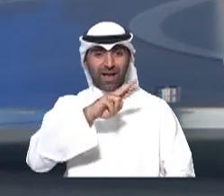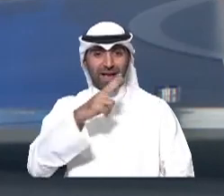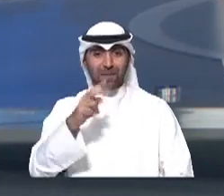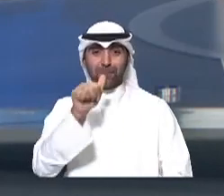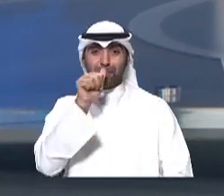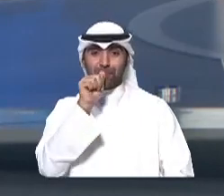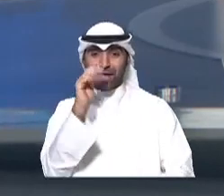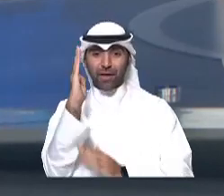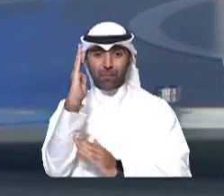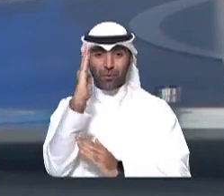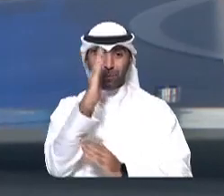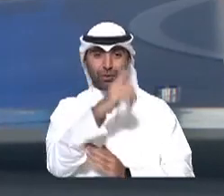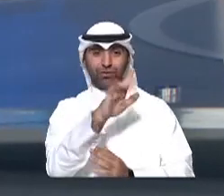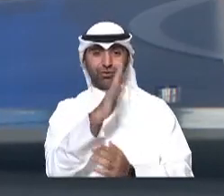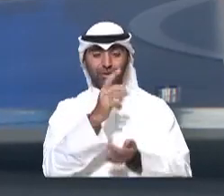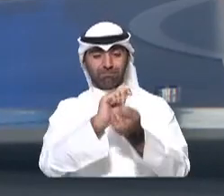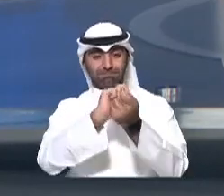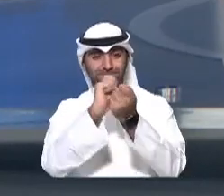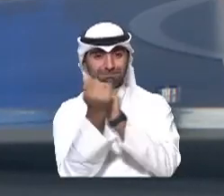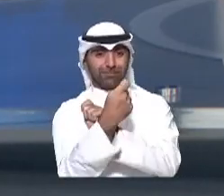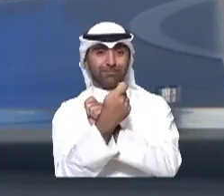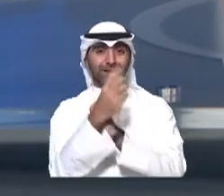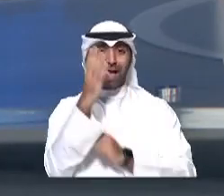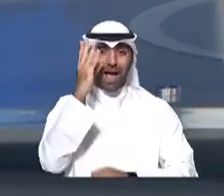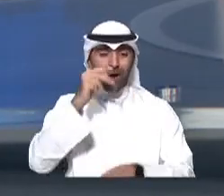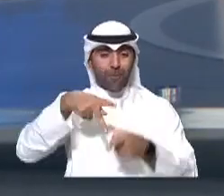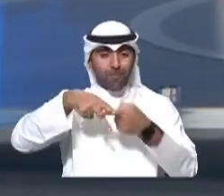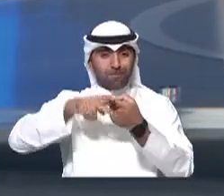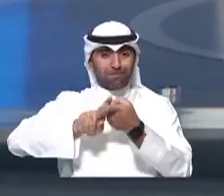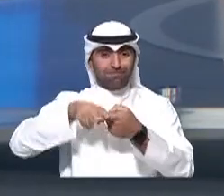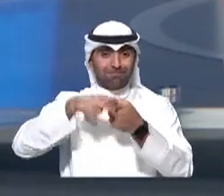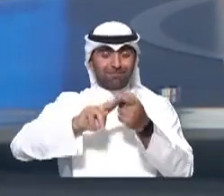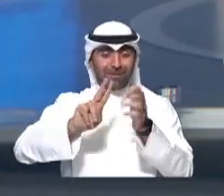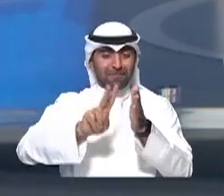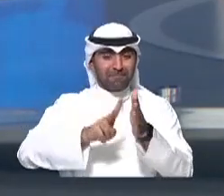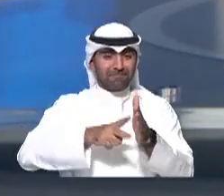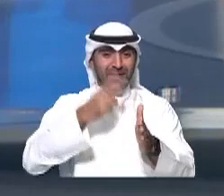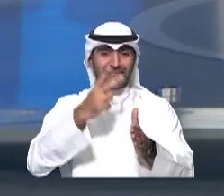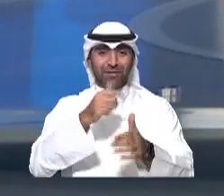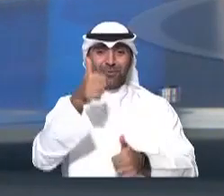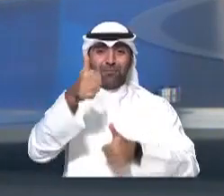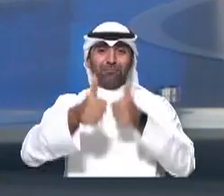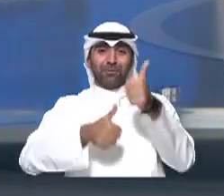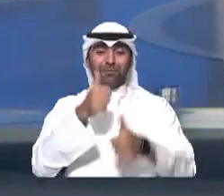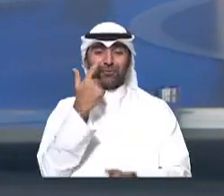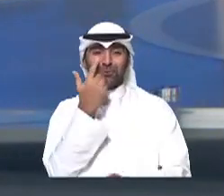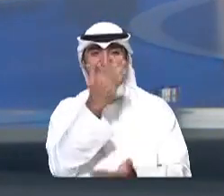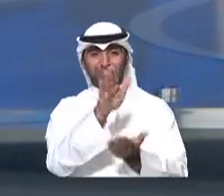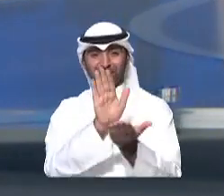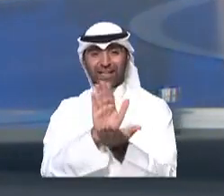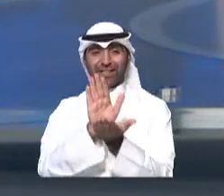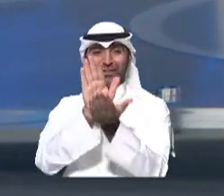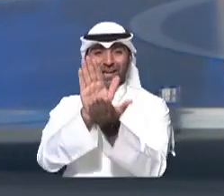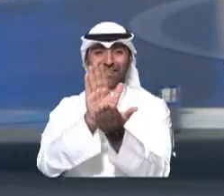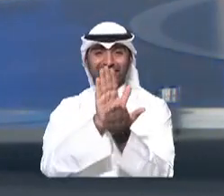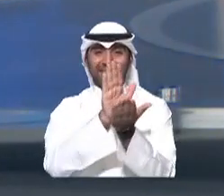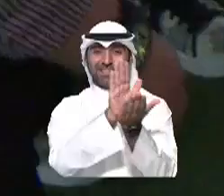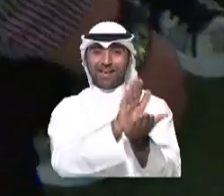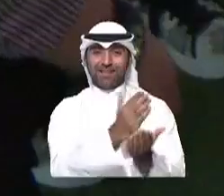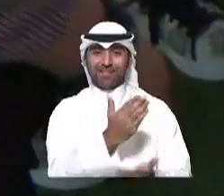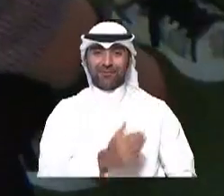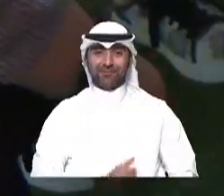خاصة بهدف إعادة تدويرها، وقد تم تكريم الفائزين بالمراكز الثلاثة الأولى.